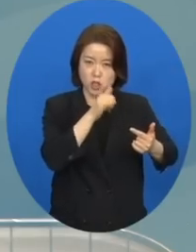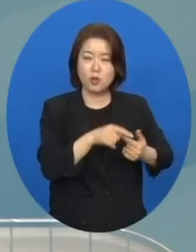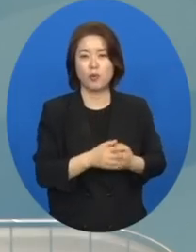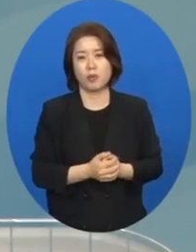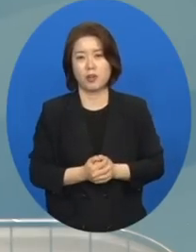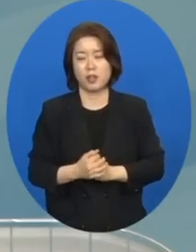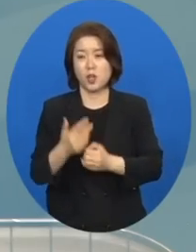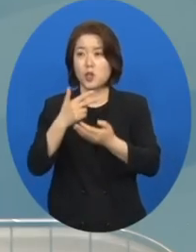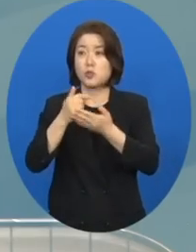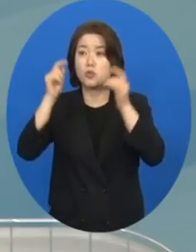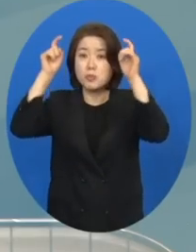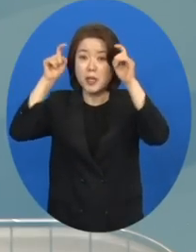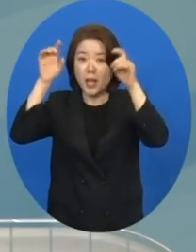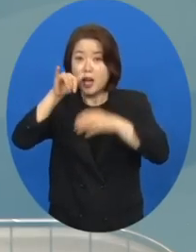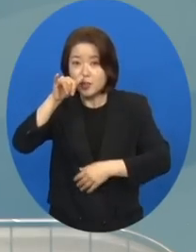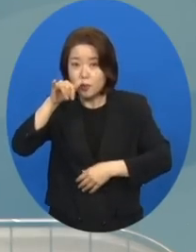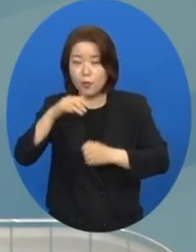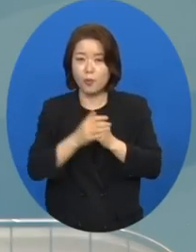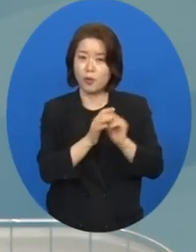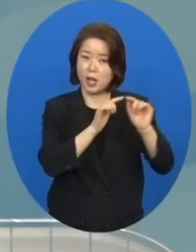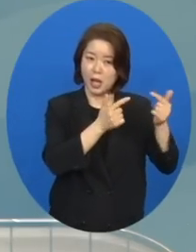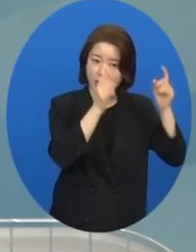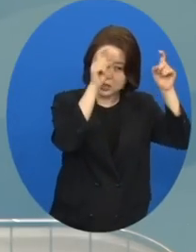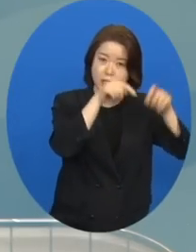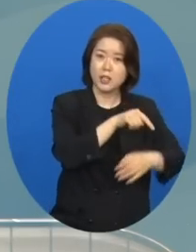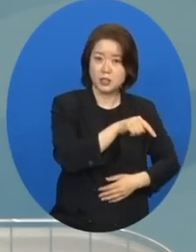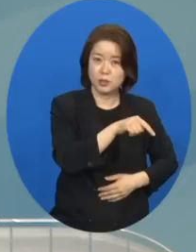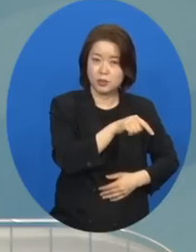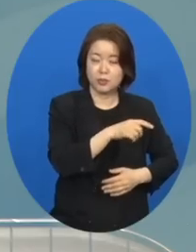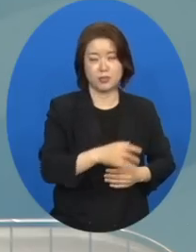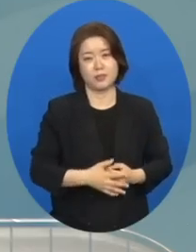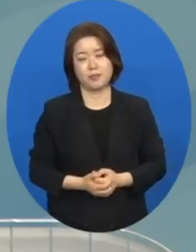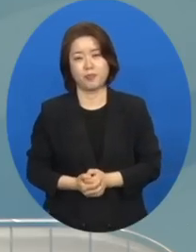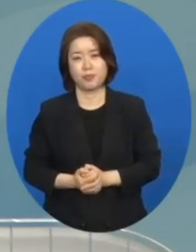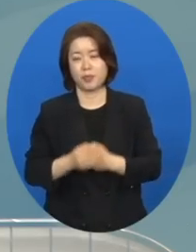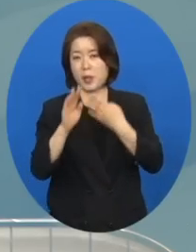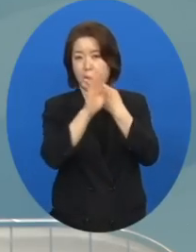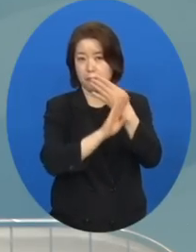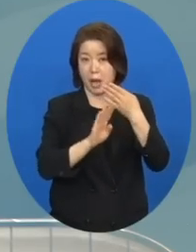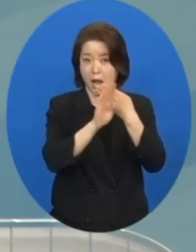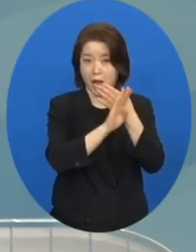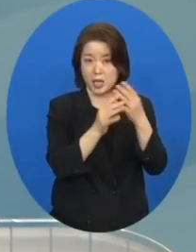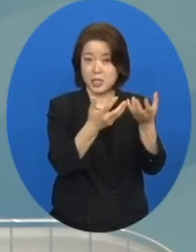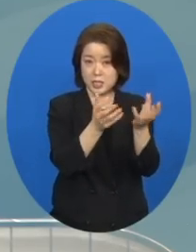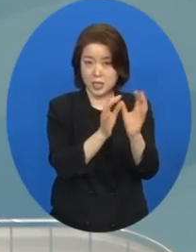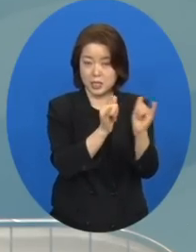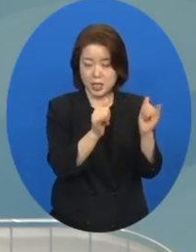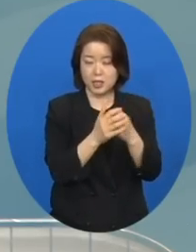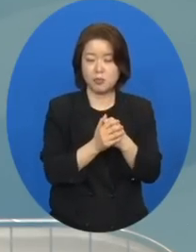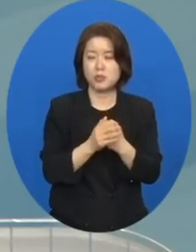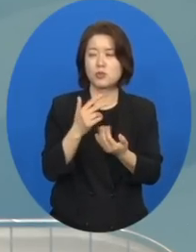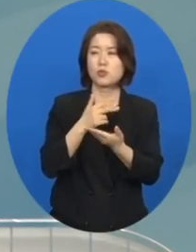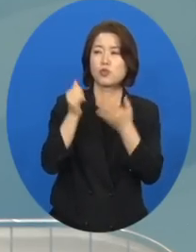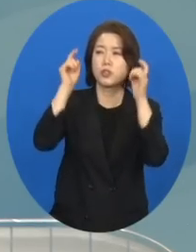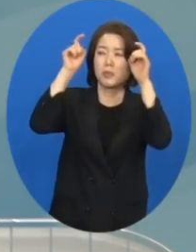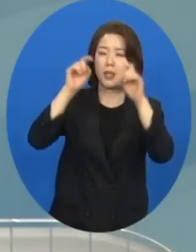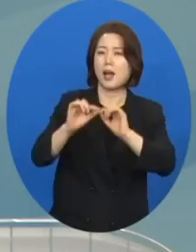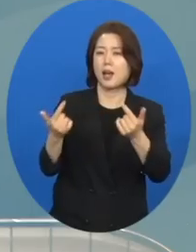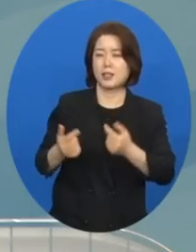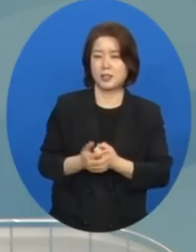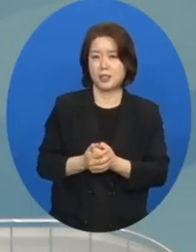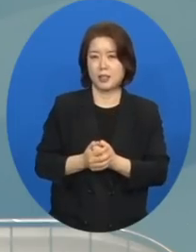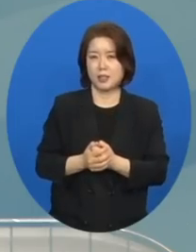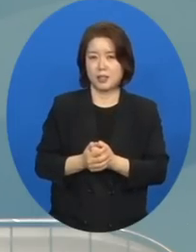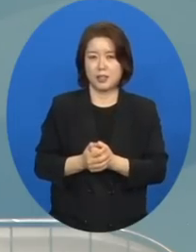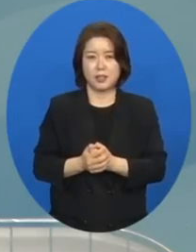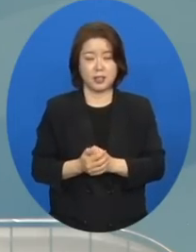주님의 양이 있고 아닌 양 있더라는 거예요 바리새인들은 요 주님의 양이 아니었습니다 우리가 있잖아 점 26조